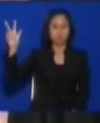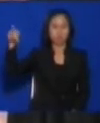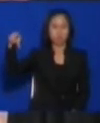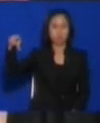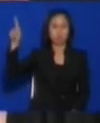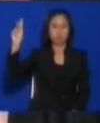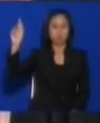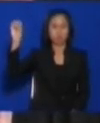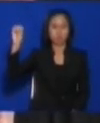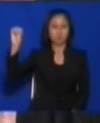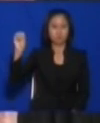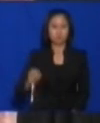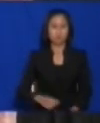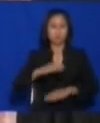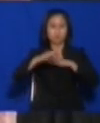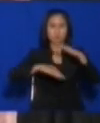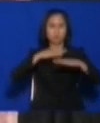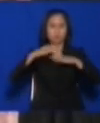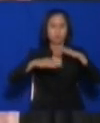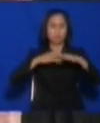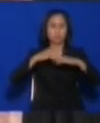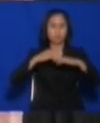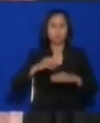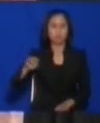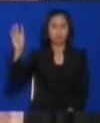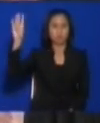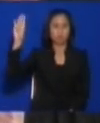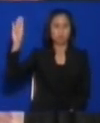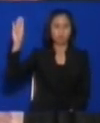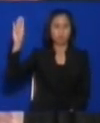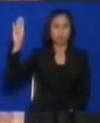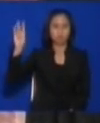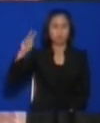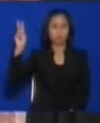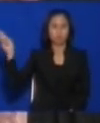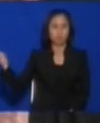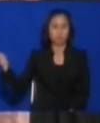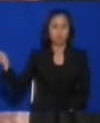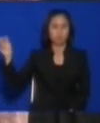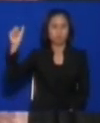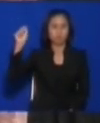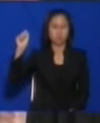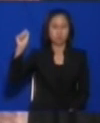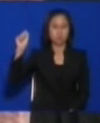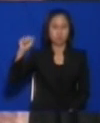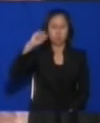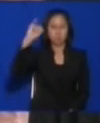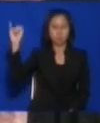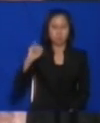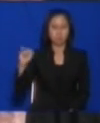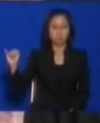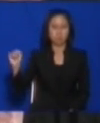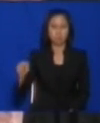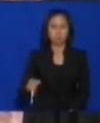nomor urut 4 Habib Ali Zainal Abidin sem2 dan ibu Tanti